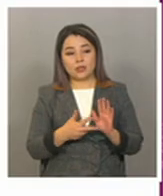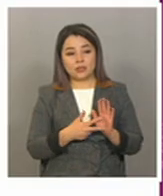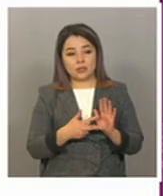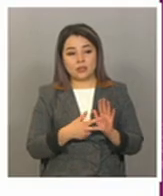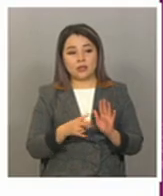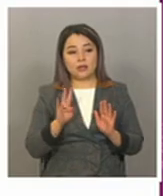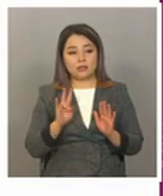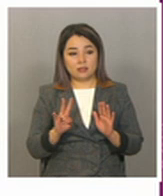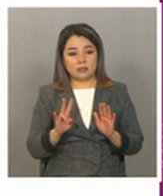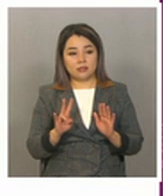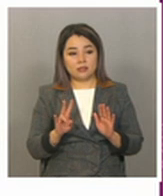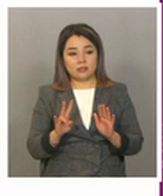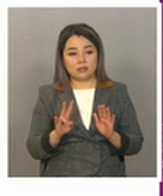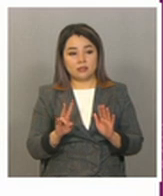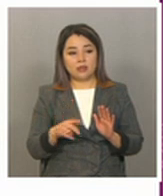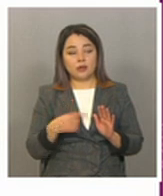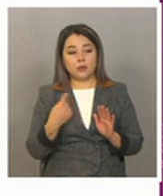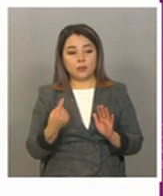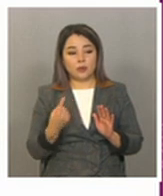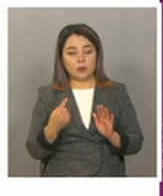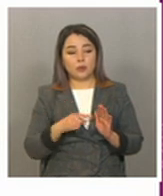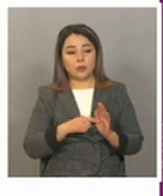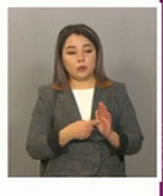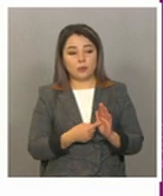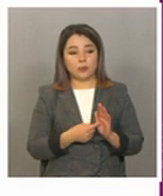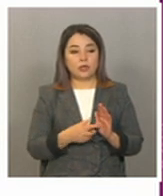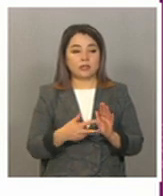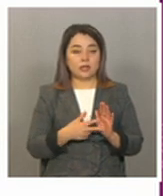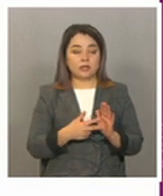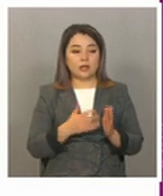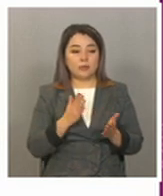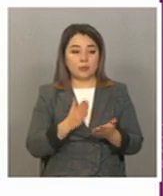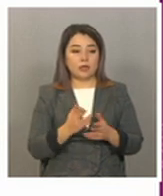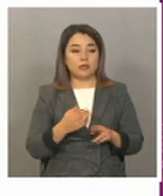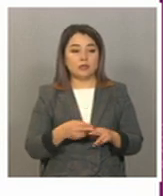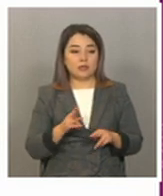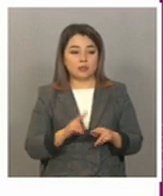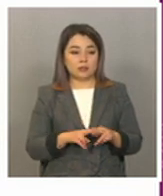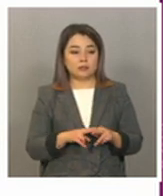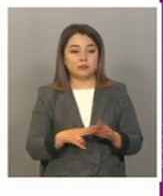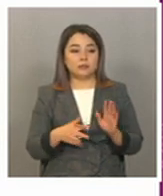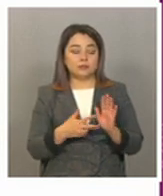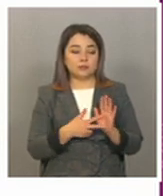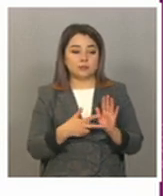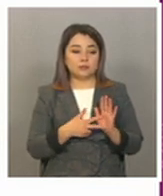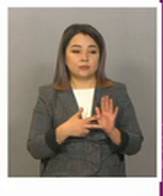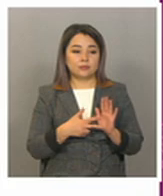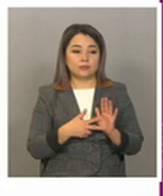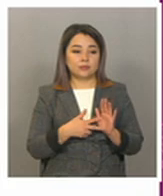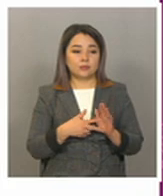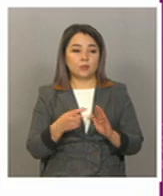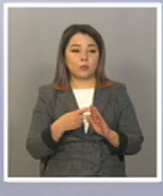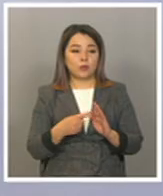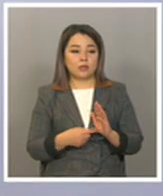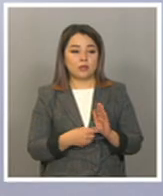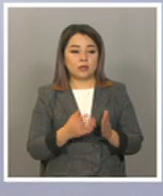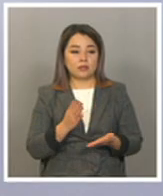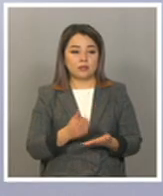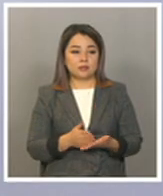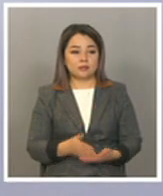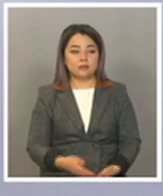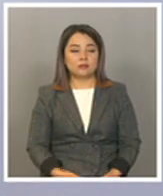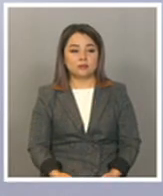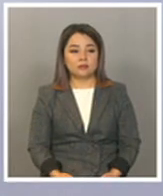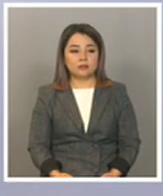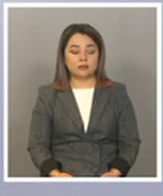8n, 1 көбейткіші 8 болып тұр. Олай болса, ол 8-ге бөлінеді. Ал